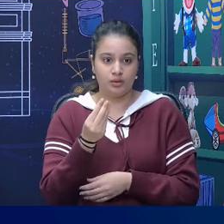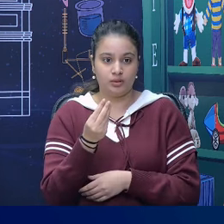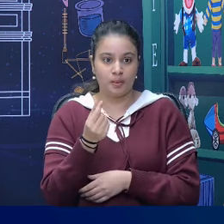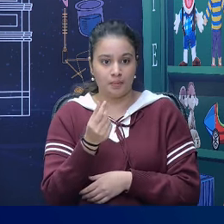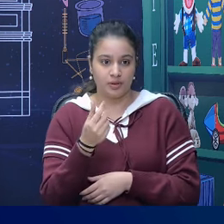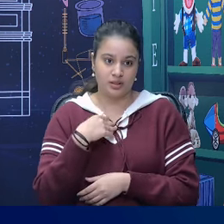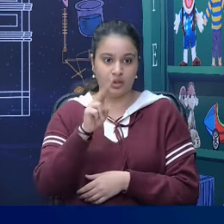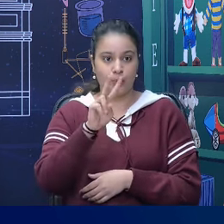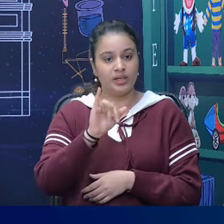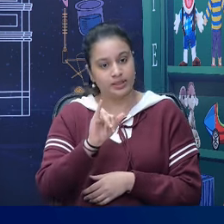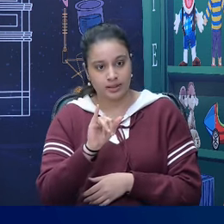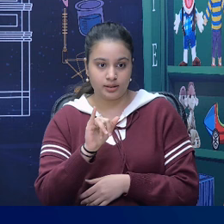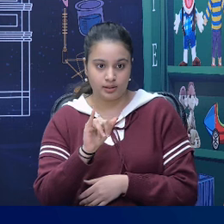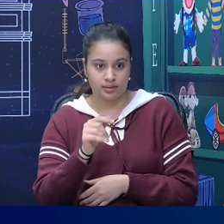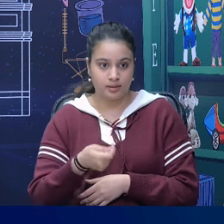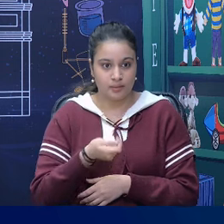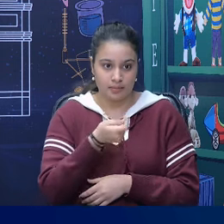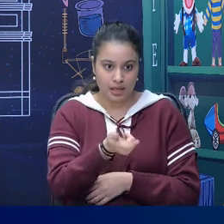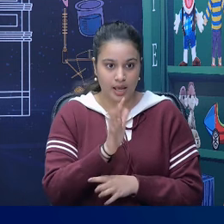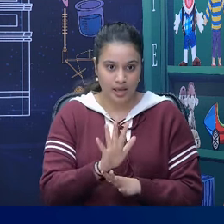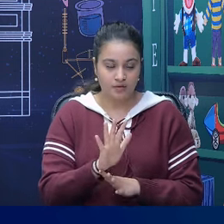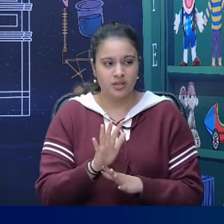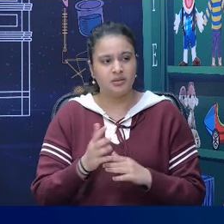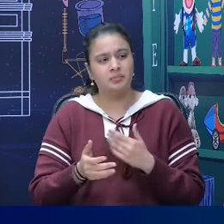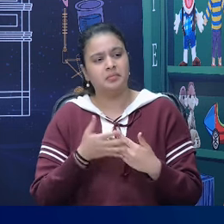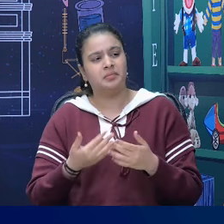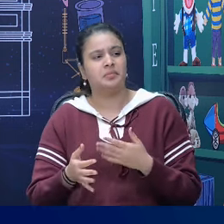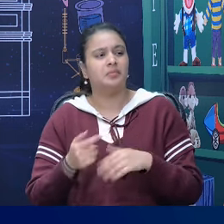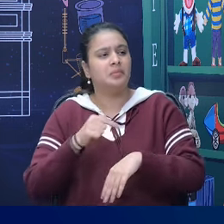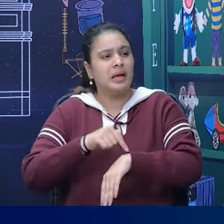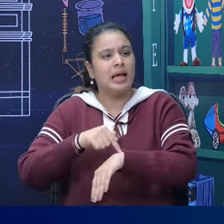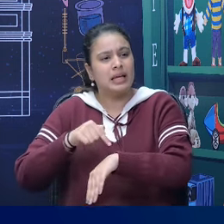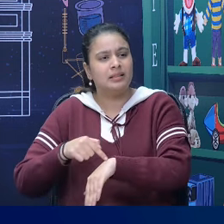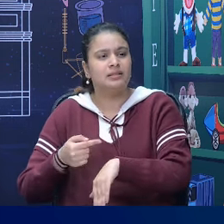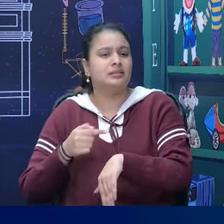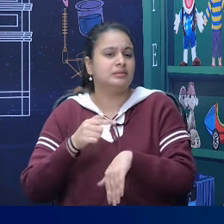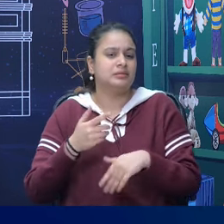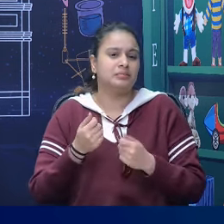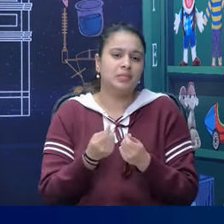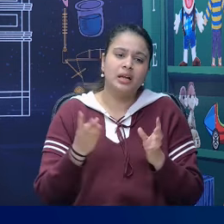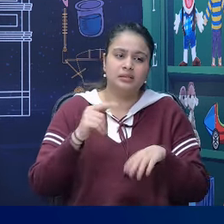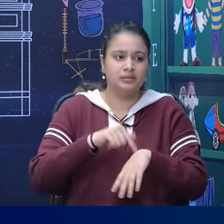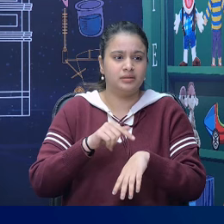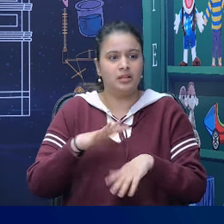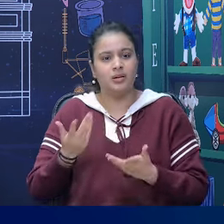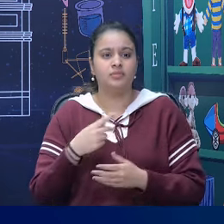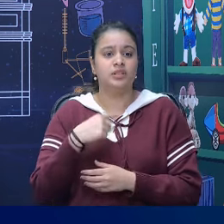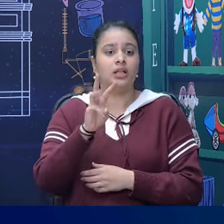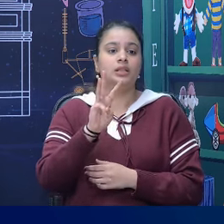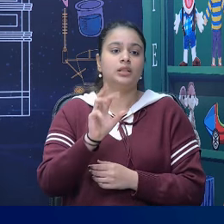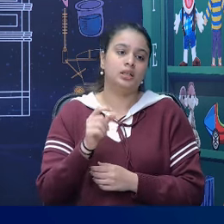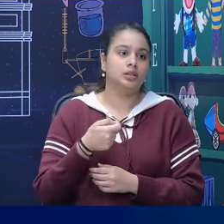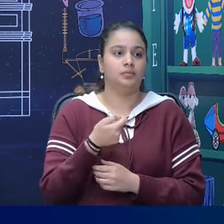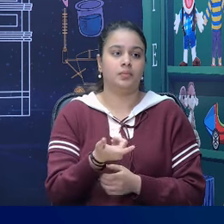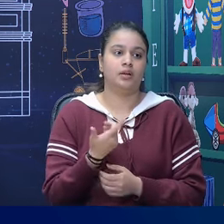₹ बने तो आप क्या करेंगे कि आप कई होता है कि ठीक है छोड़ दिए ₹ दे दिए मैं ये नहीं कह रही हर बार होता है कई बार